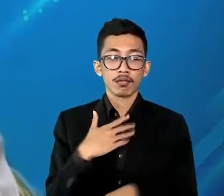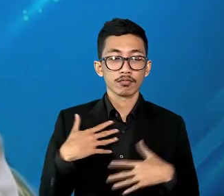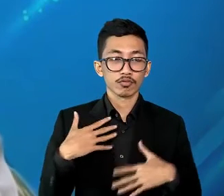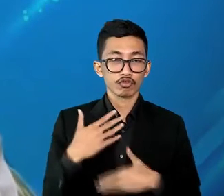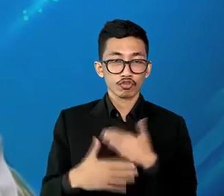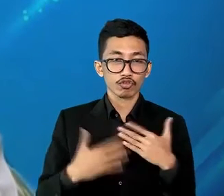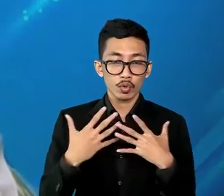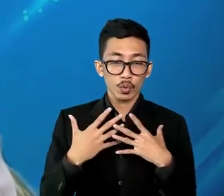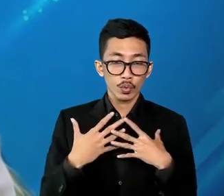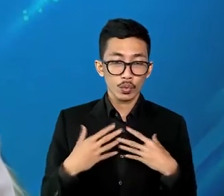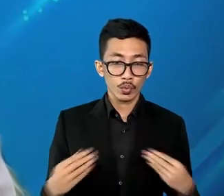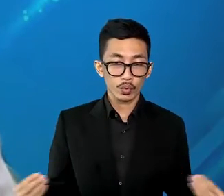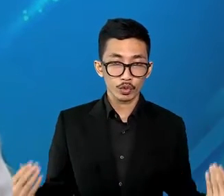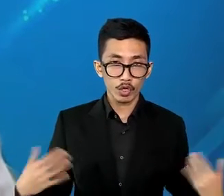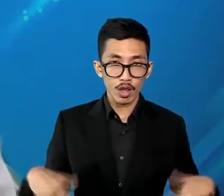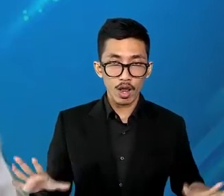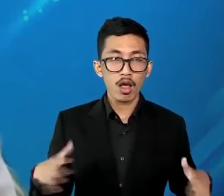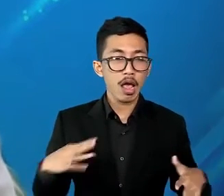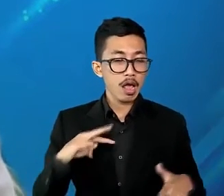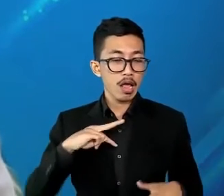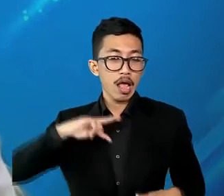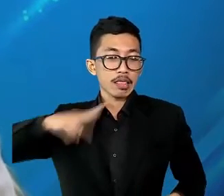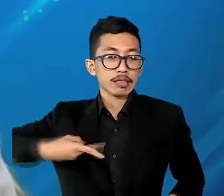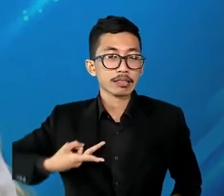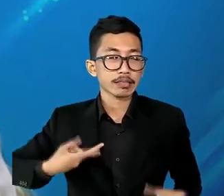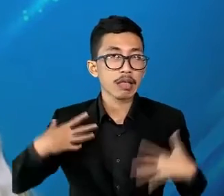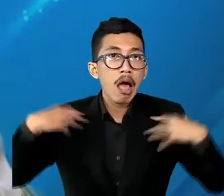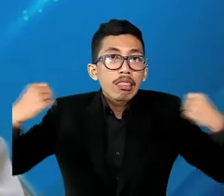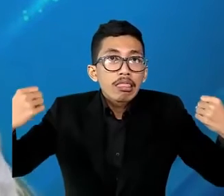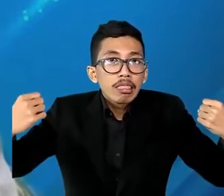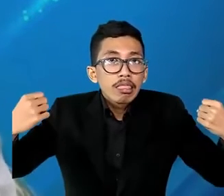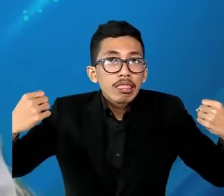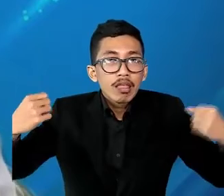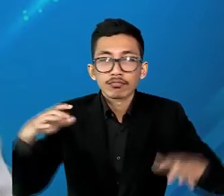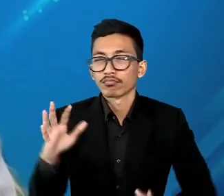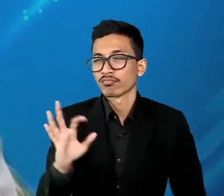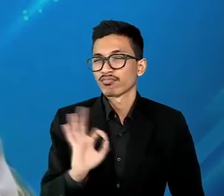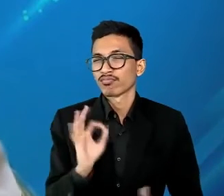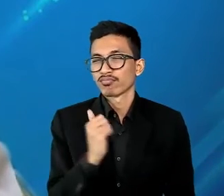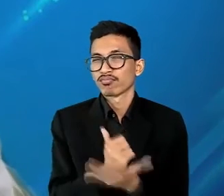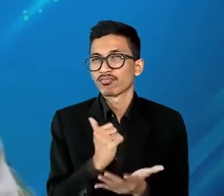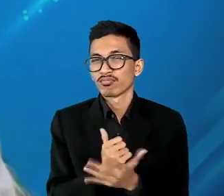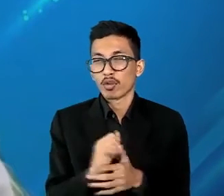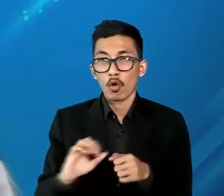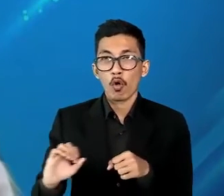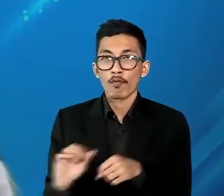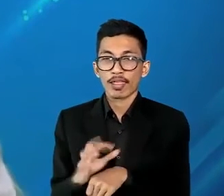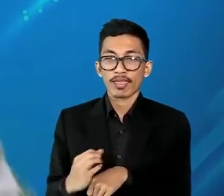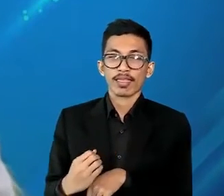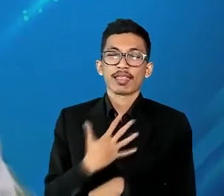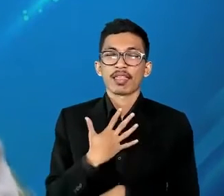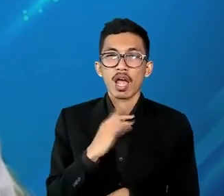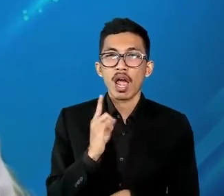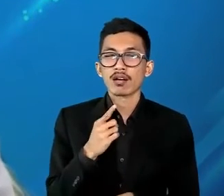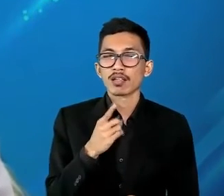sehat? Ternyata ada permasalahan di sana. Ternyata sesudah sakit daripada COVID itu ada sequele,